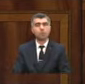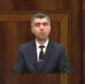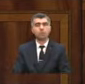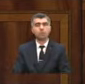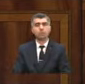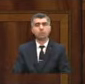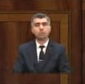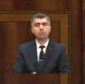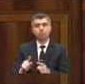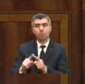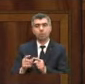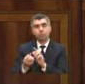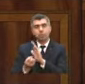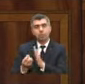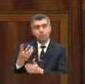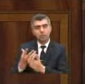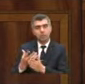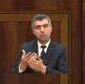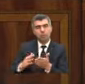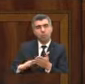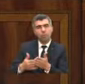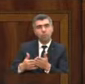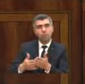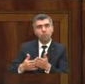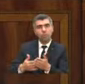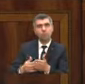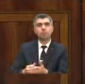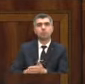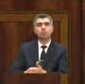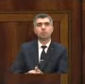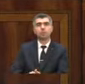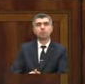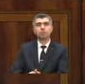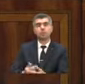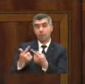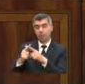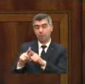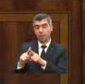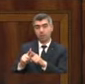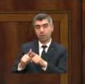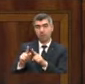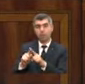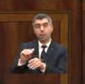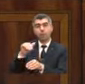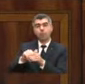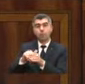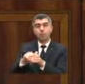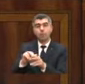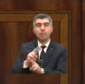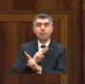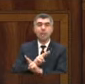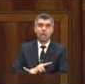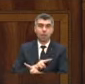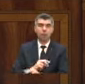تعملوا للتطوير ولاعاده يعني تاهيل صناديق التقاعد.